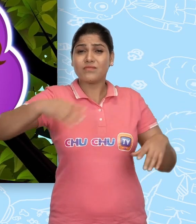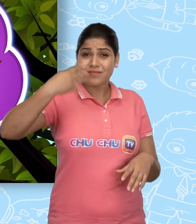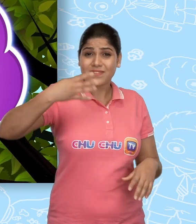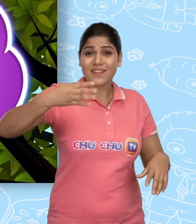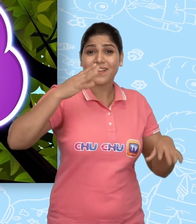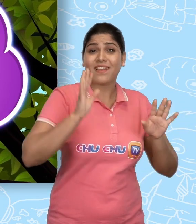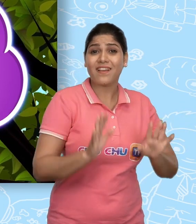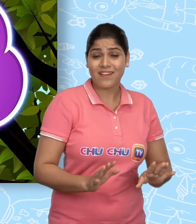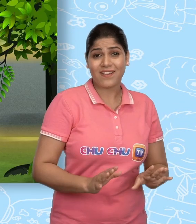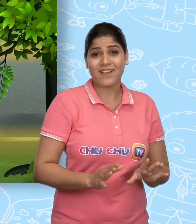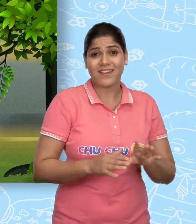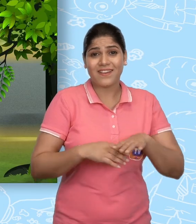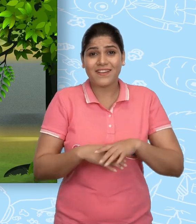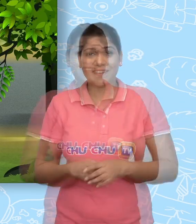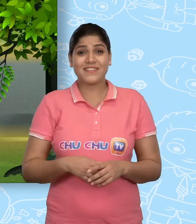सारे पत्ते हैं।